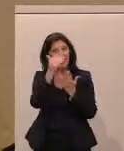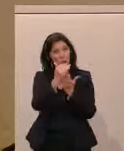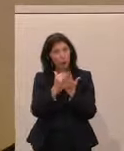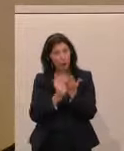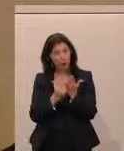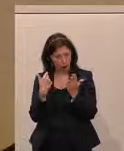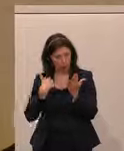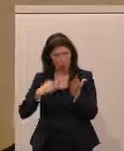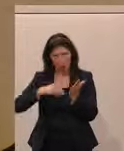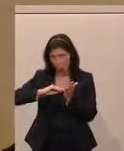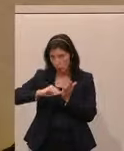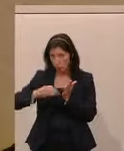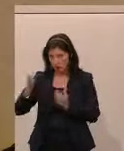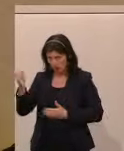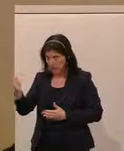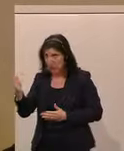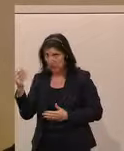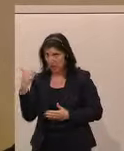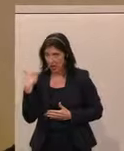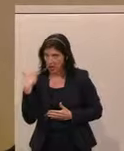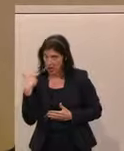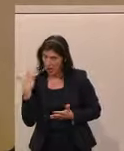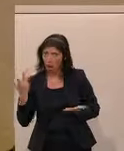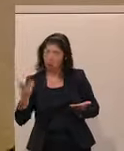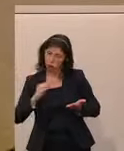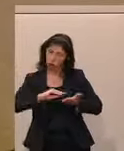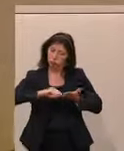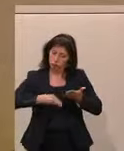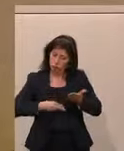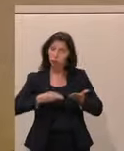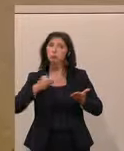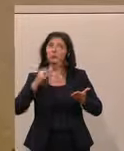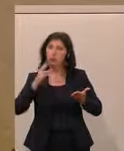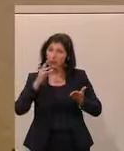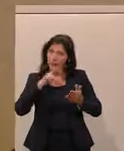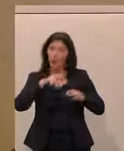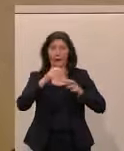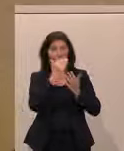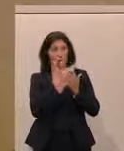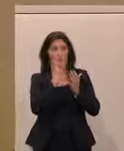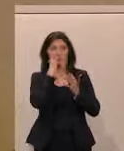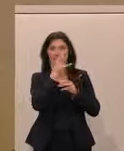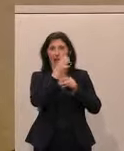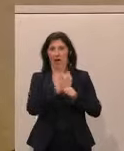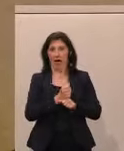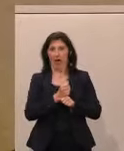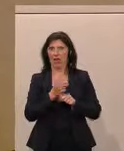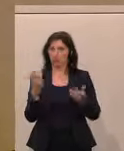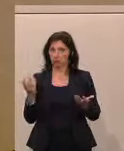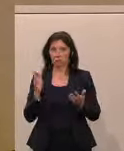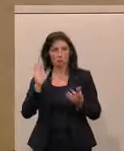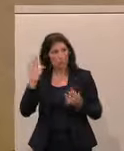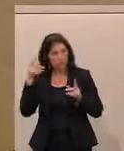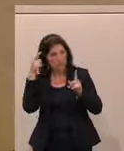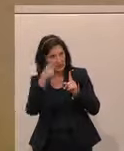unterschrieben. Sie haben damals bezeugt, dass Sie sich an dieses Programm halten werden. Sie haben sich mit dem Ziel